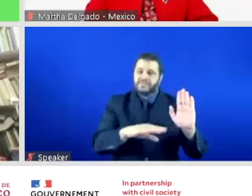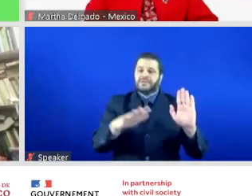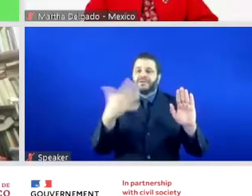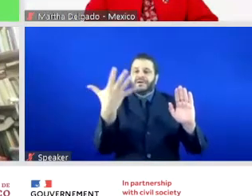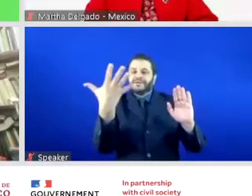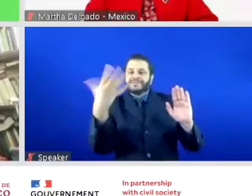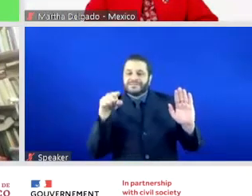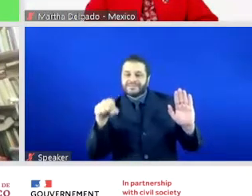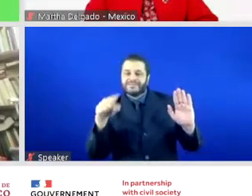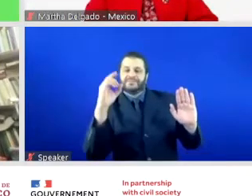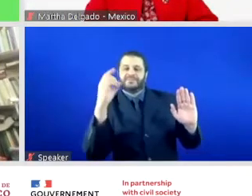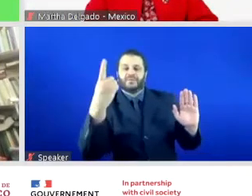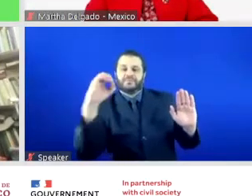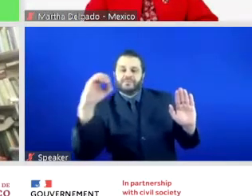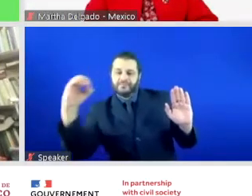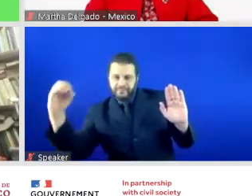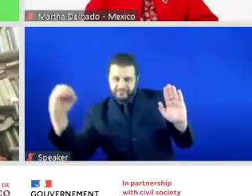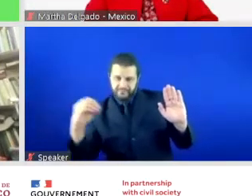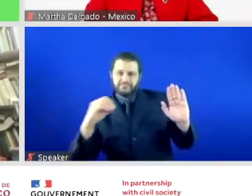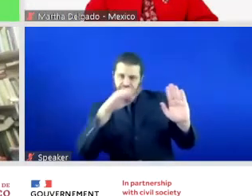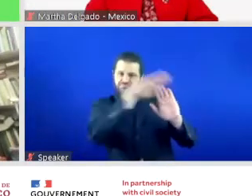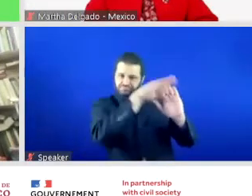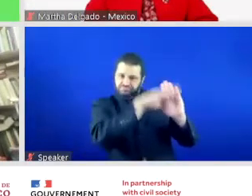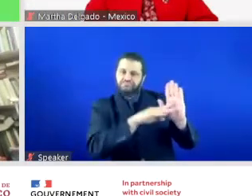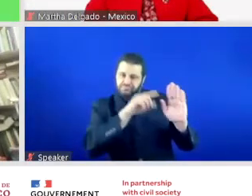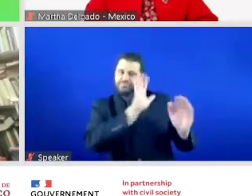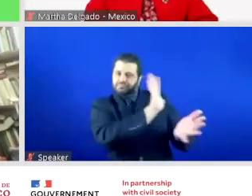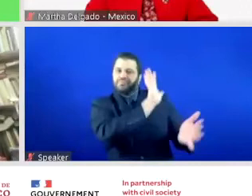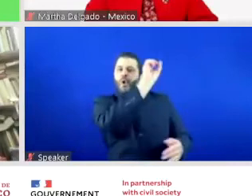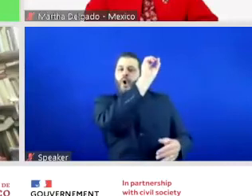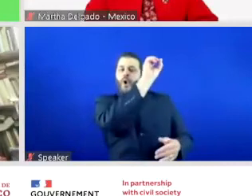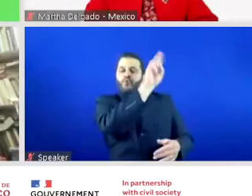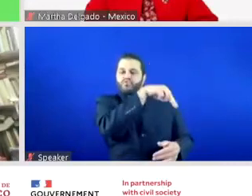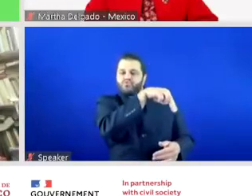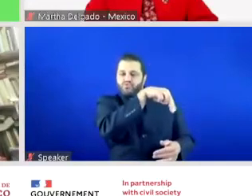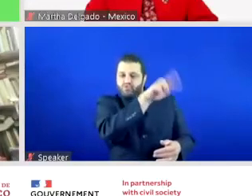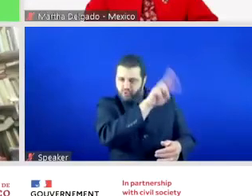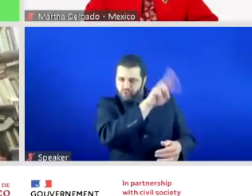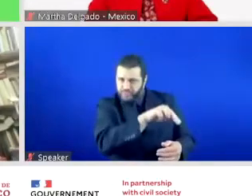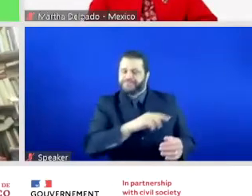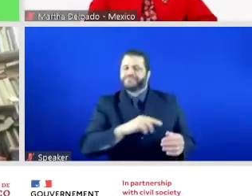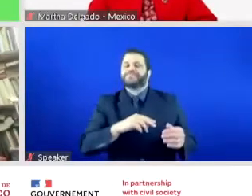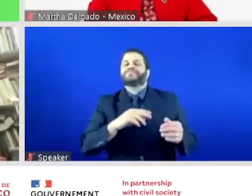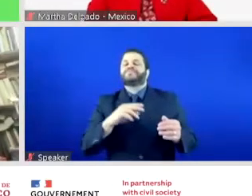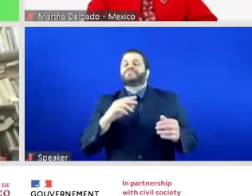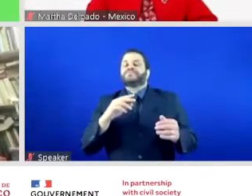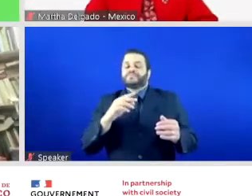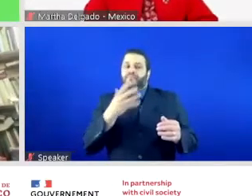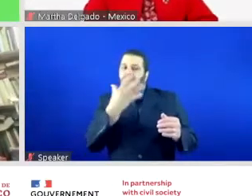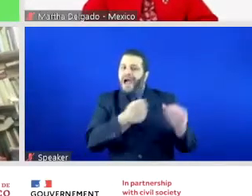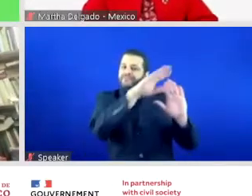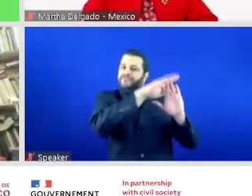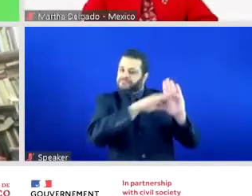aussi les rapports des experts, des IPCC, qui a reconnu que les connaissances des peuples autochtones